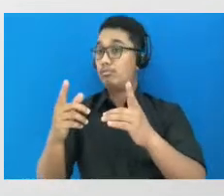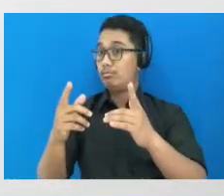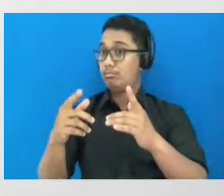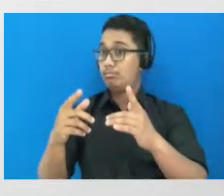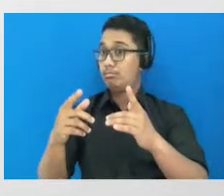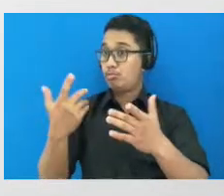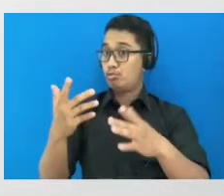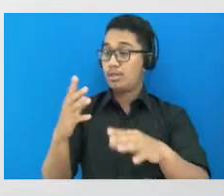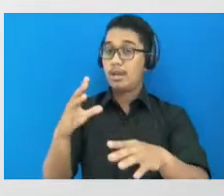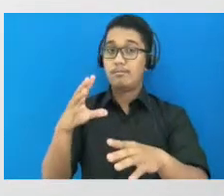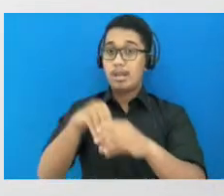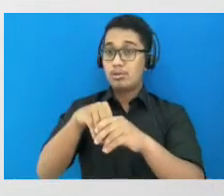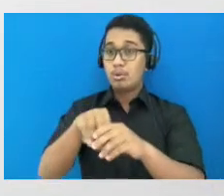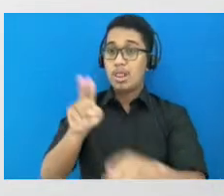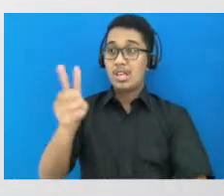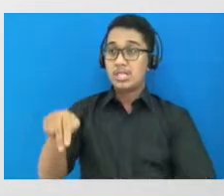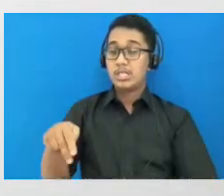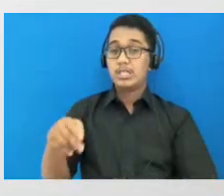kah?